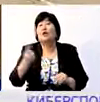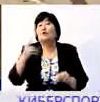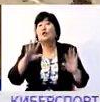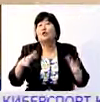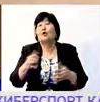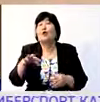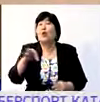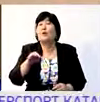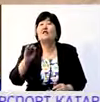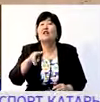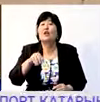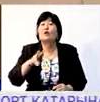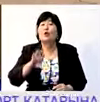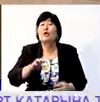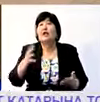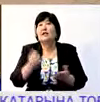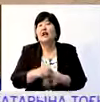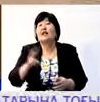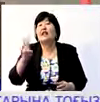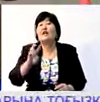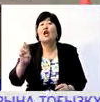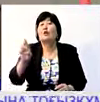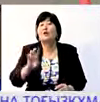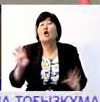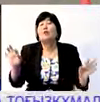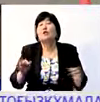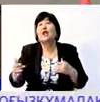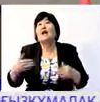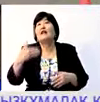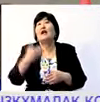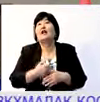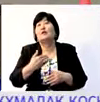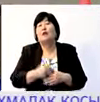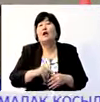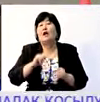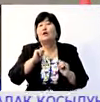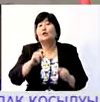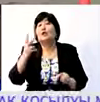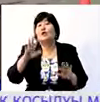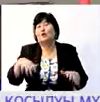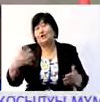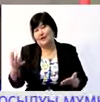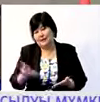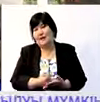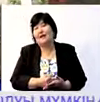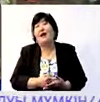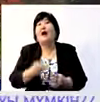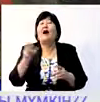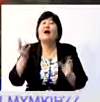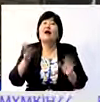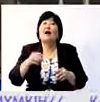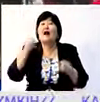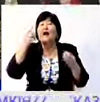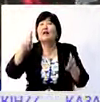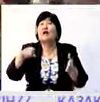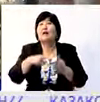орынды облыстық филармония жеңіп алса, Нартай Бекежанов атындағы музыкалық драма театры жүлделі екінші орынды қанжығасына байлады. Ал қалалық